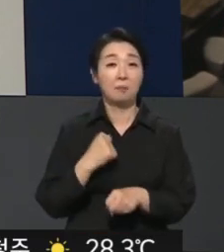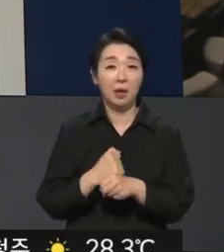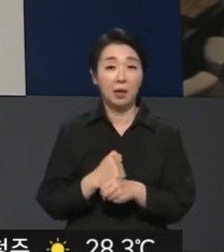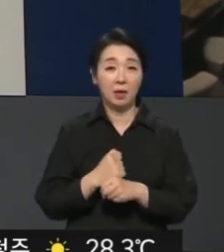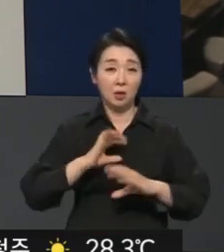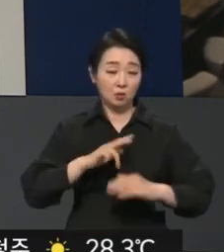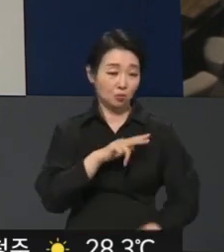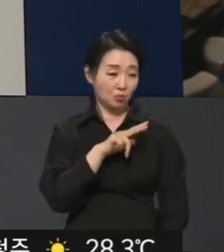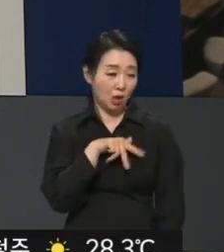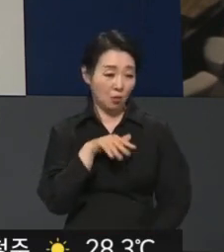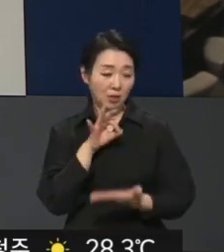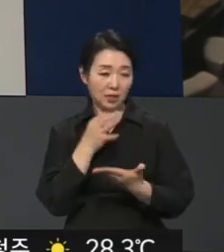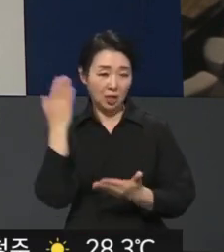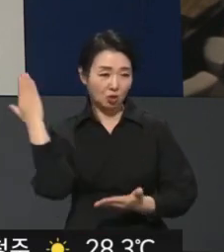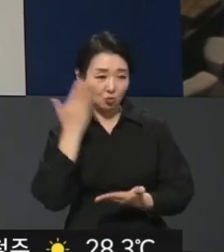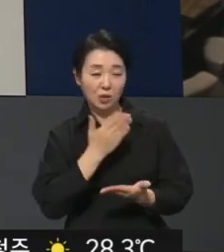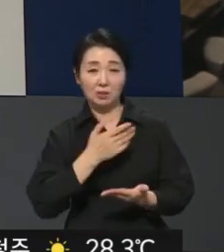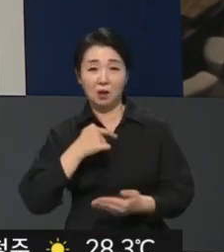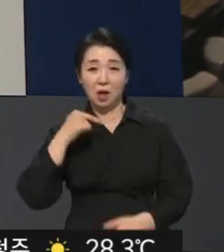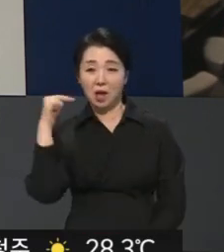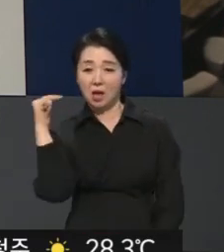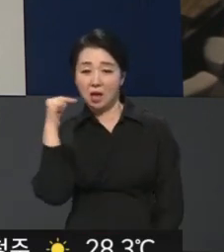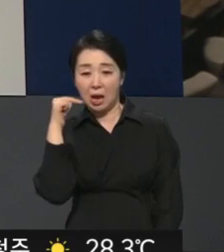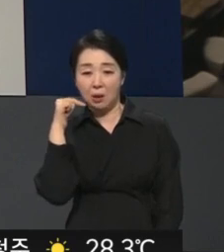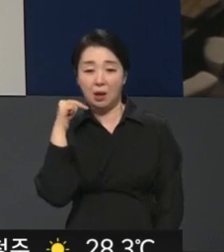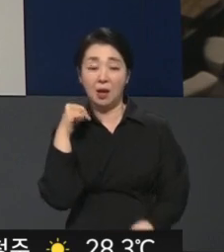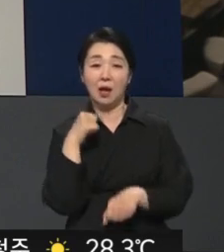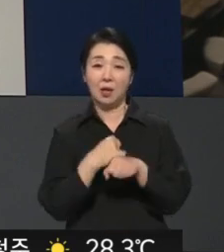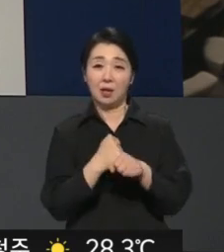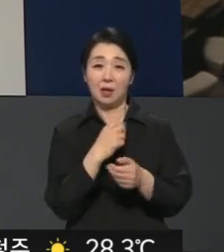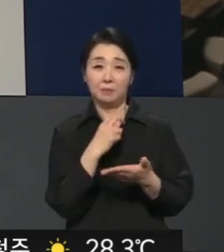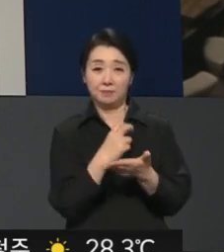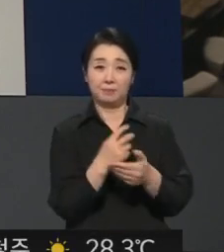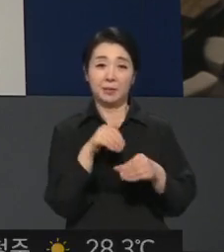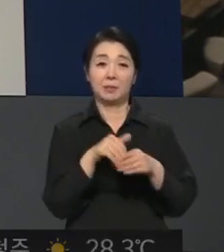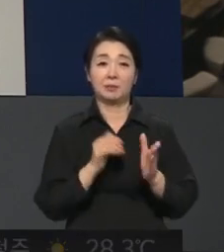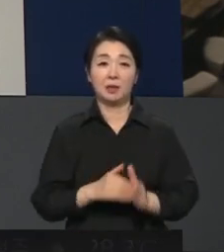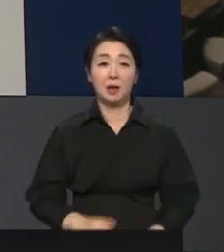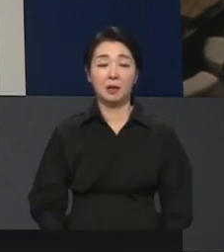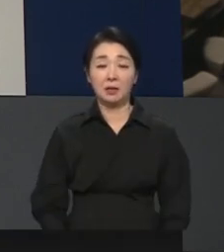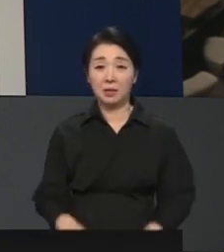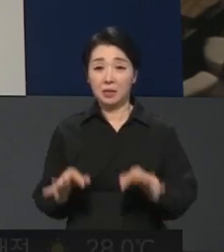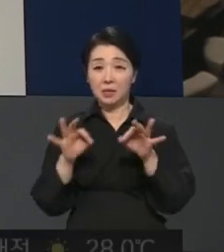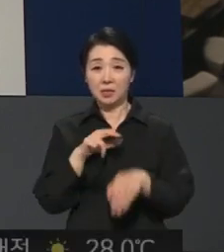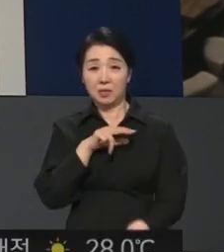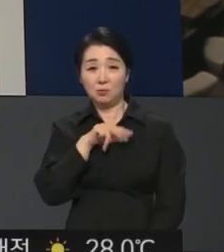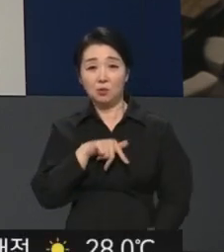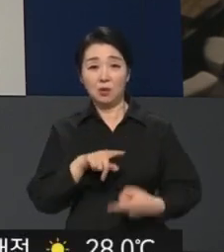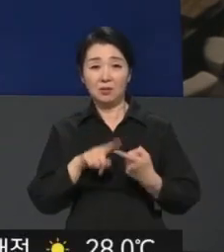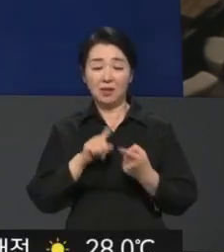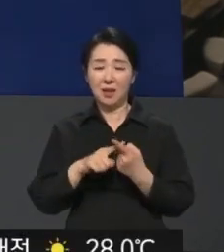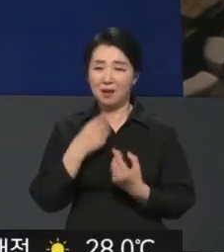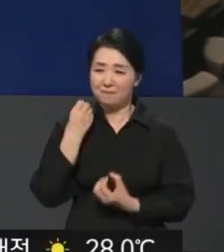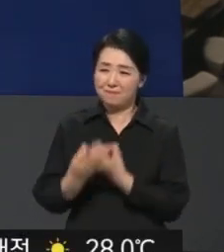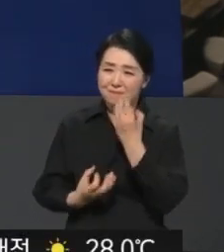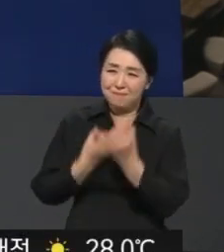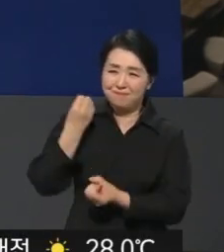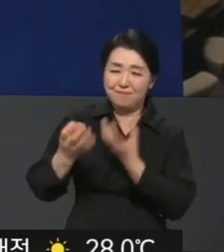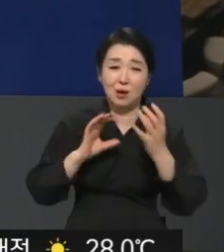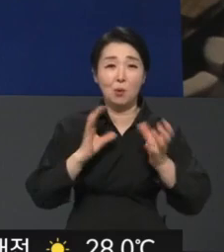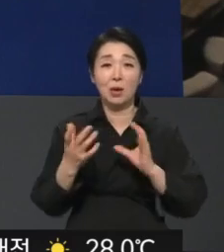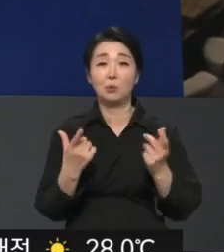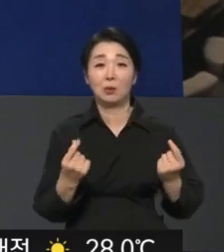투명성을 강화하겠다. 이런 내용 등등이 담긴 결의문을 채택했습니다. 김 의원에 대한 성토대회 같은